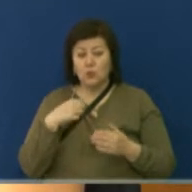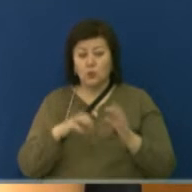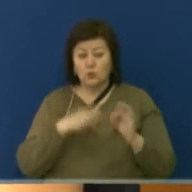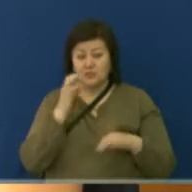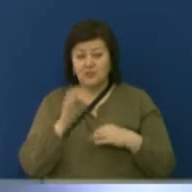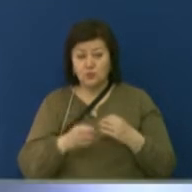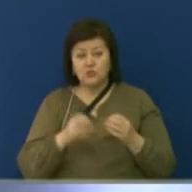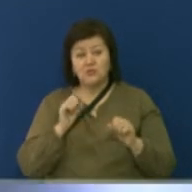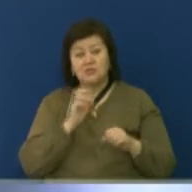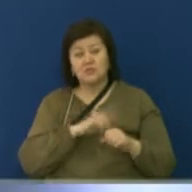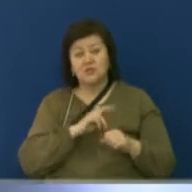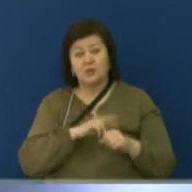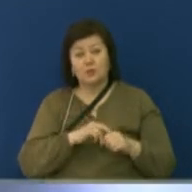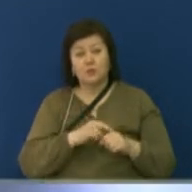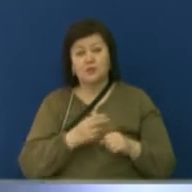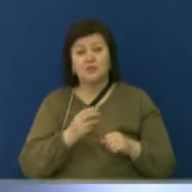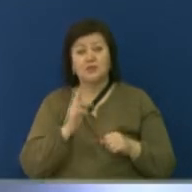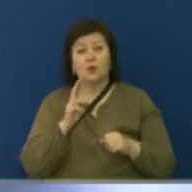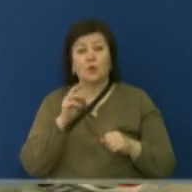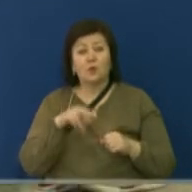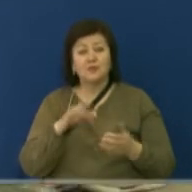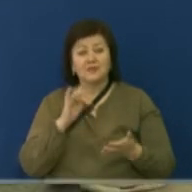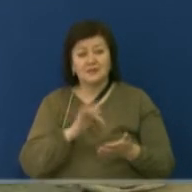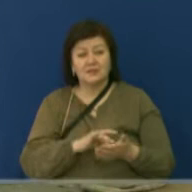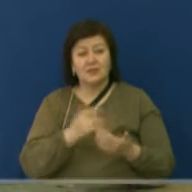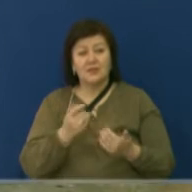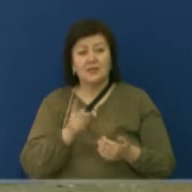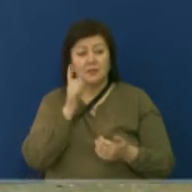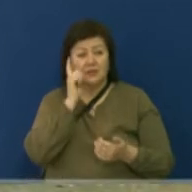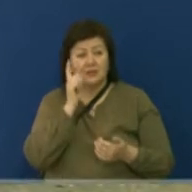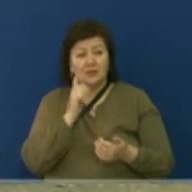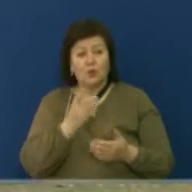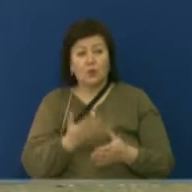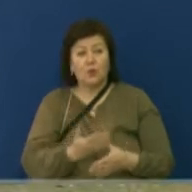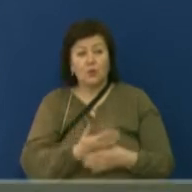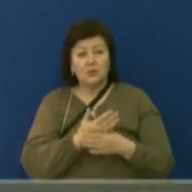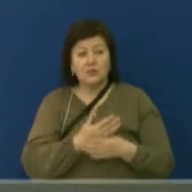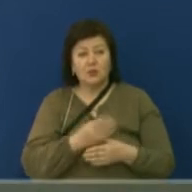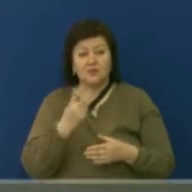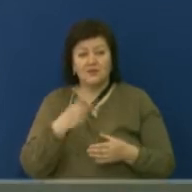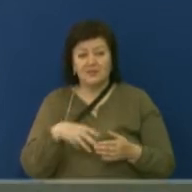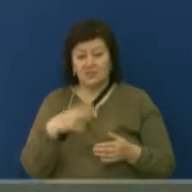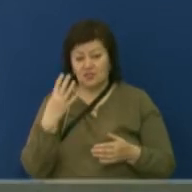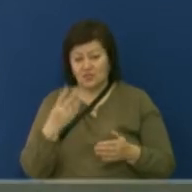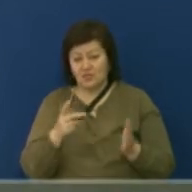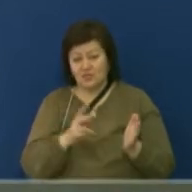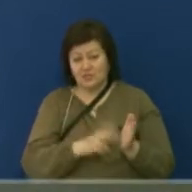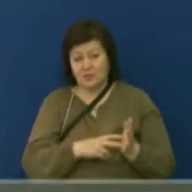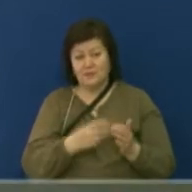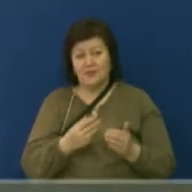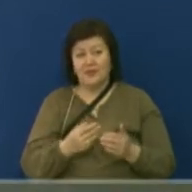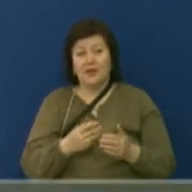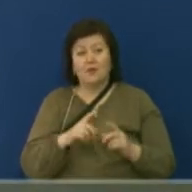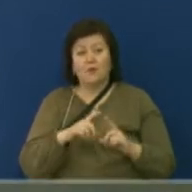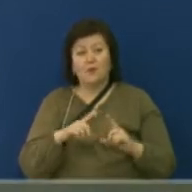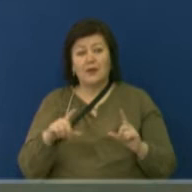единый колл-центр по номеру 1406. Кроме того, есть мобильное приложение «Колдау 24/7». У нас в поликлинике работает служба